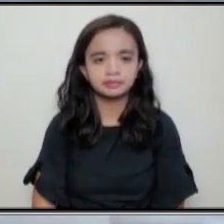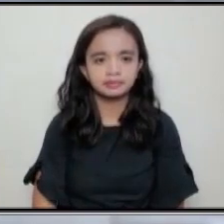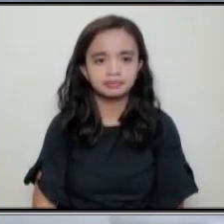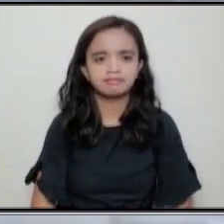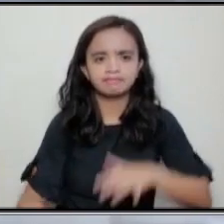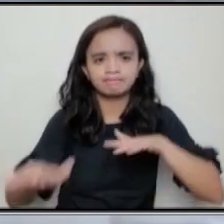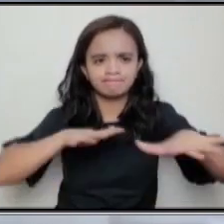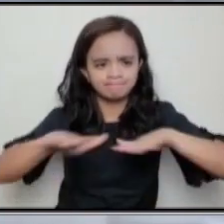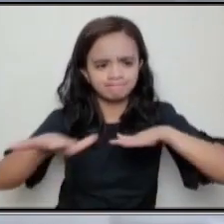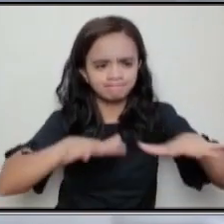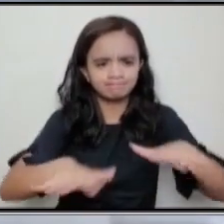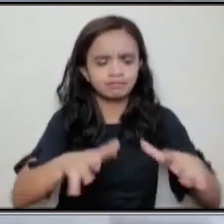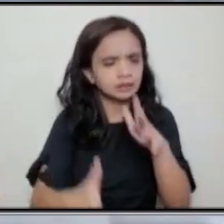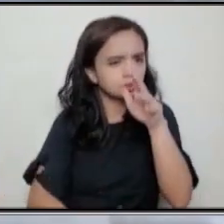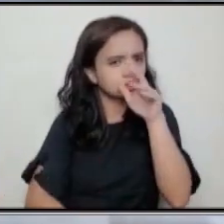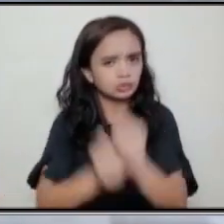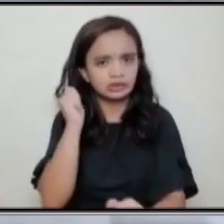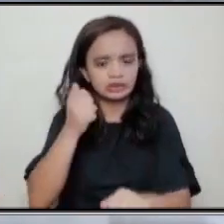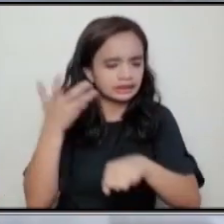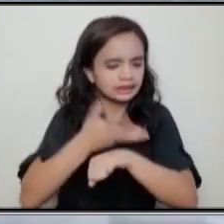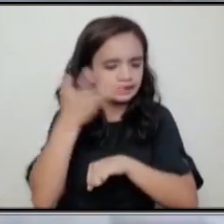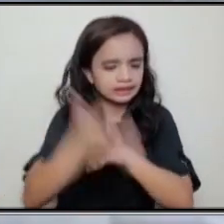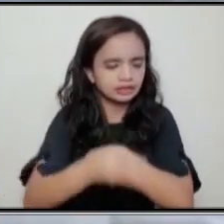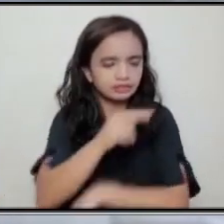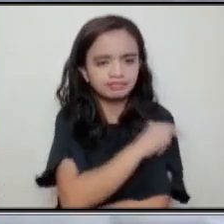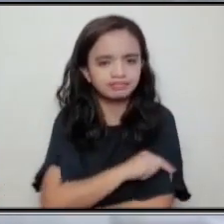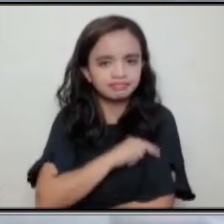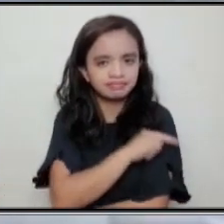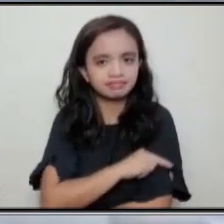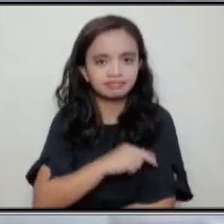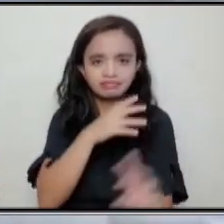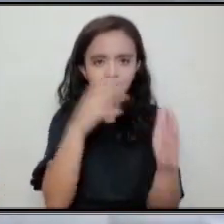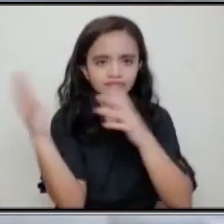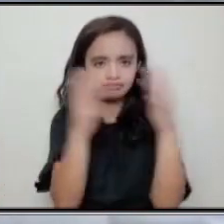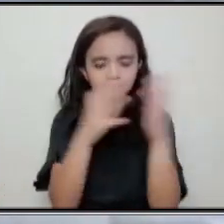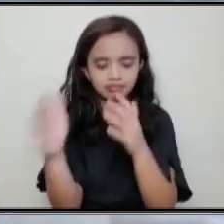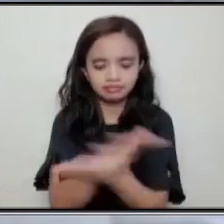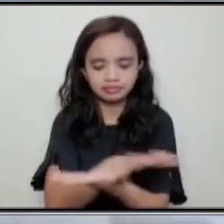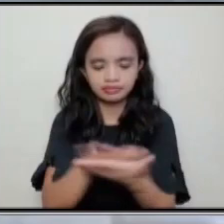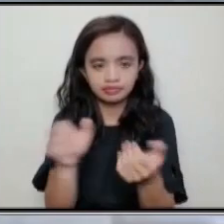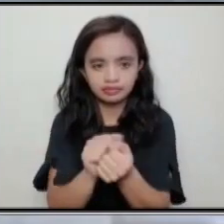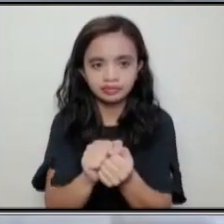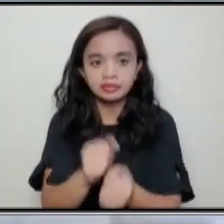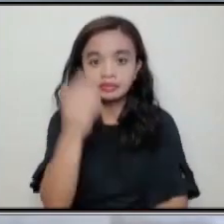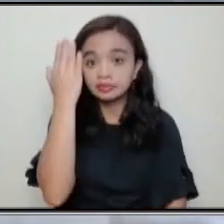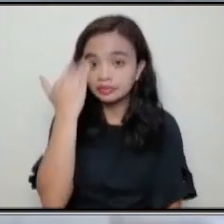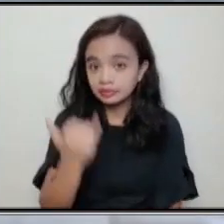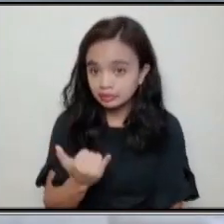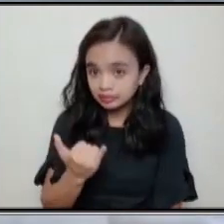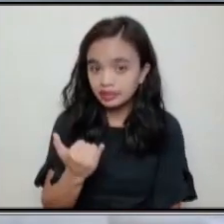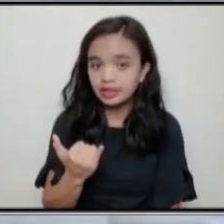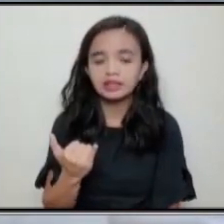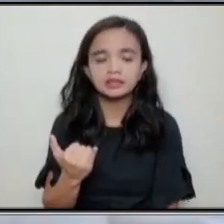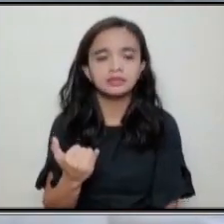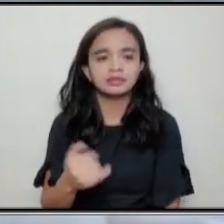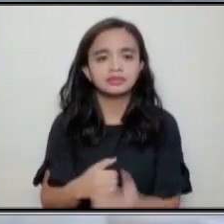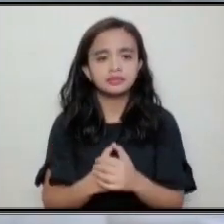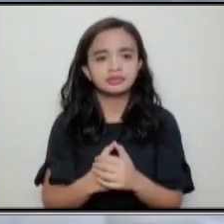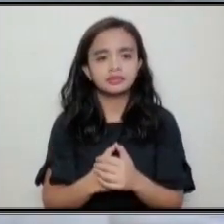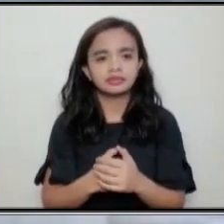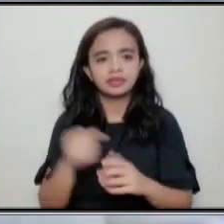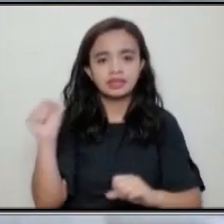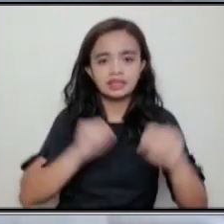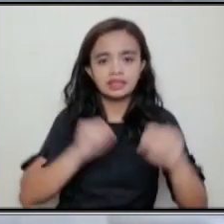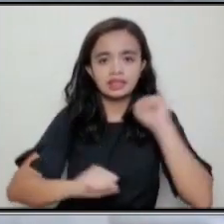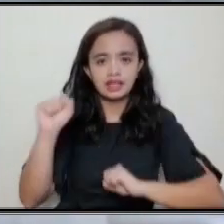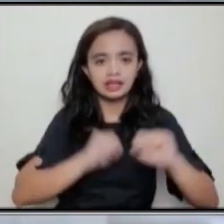na natural calamity dahil wala pa pong kakayahan ang science na ma-predict